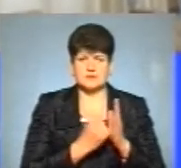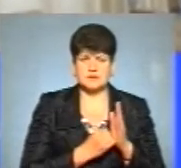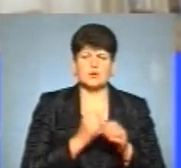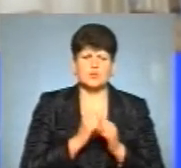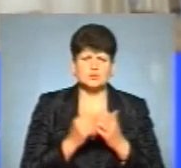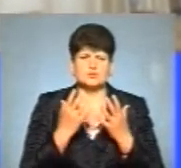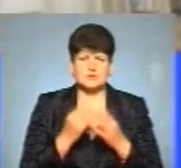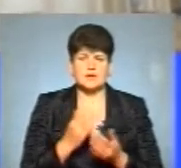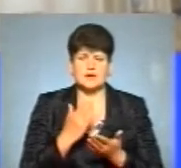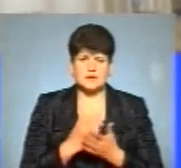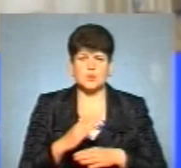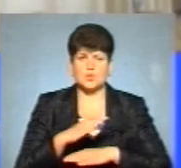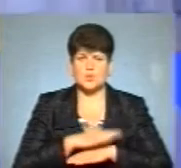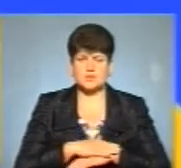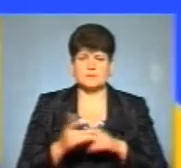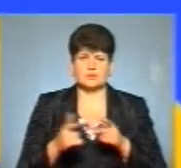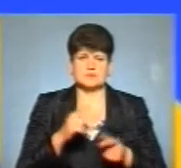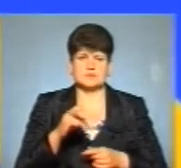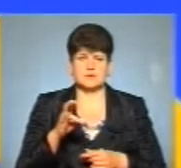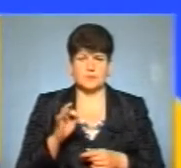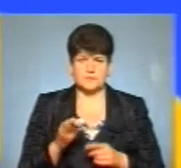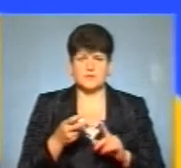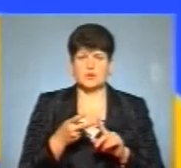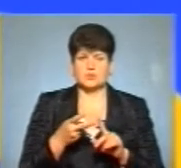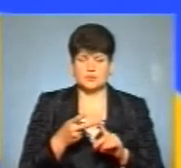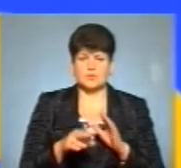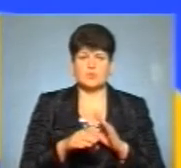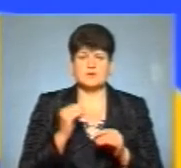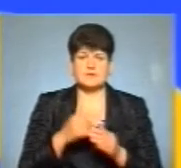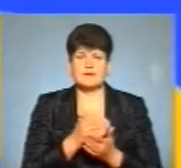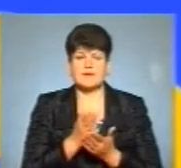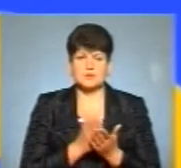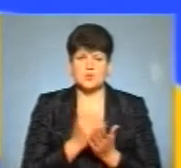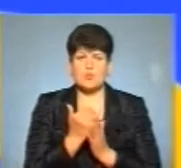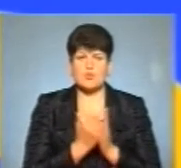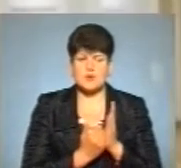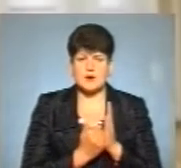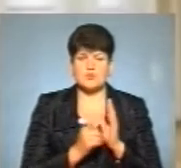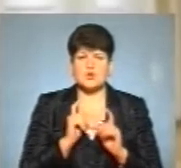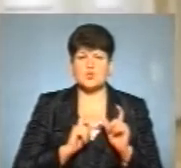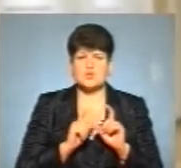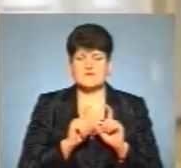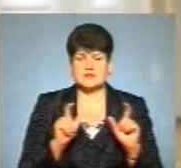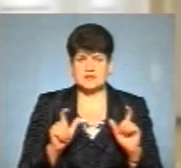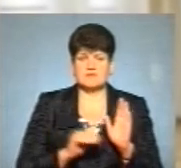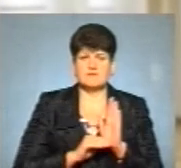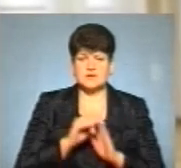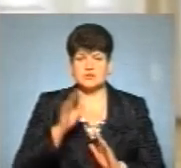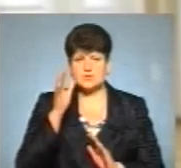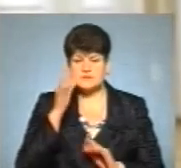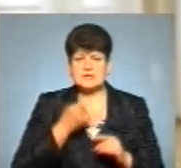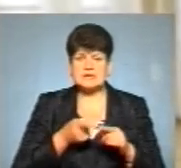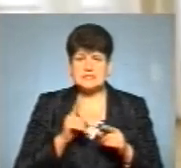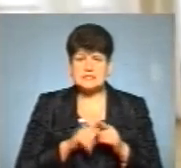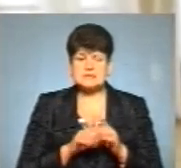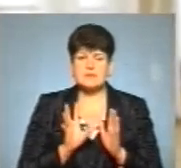відбуваються уроки з підготовки до ЗНО. По-друге, оберіть якісну програму та університет. Вища освіта – це